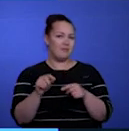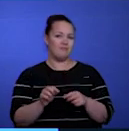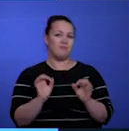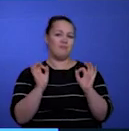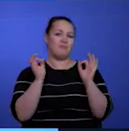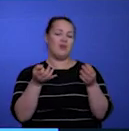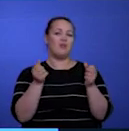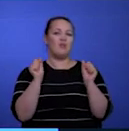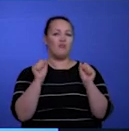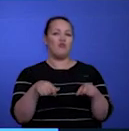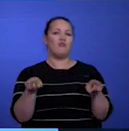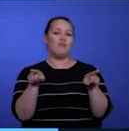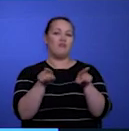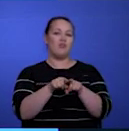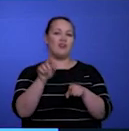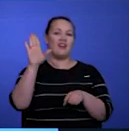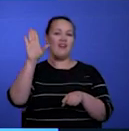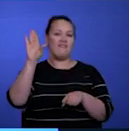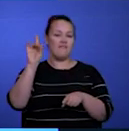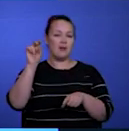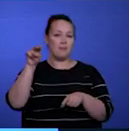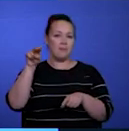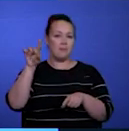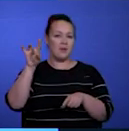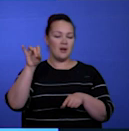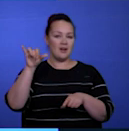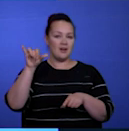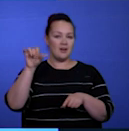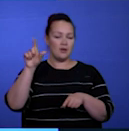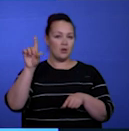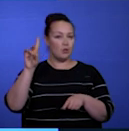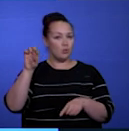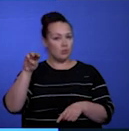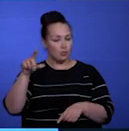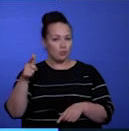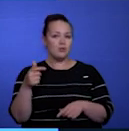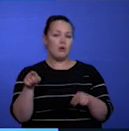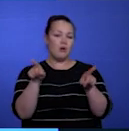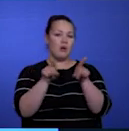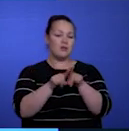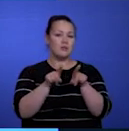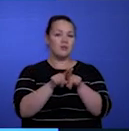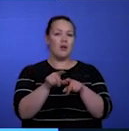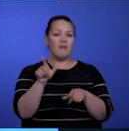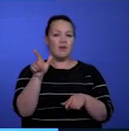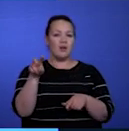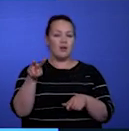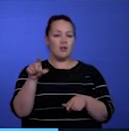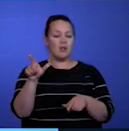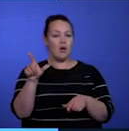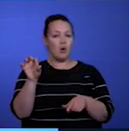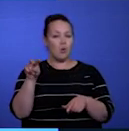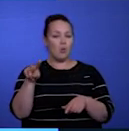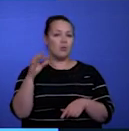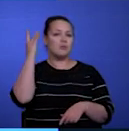можно только вы прыгнуть но вот видите как один и тот же глагол сразу меняет